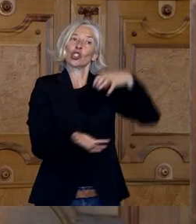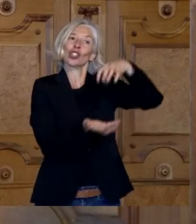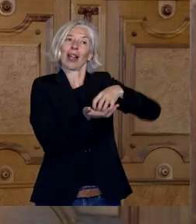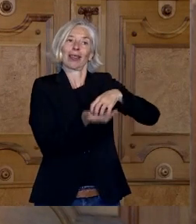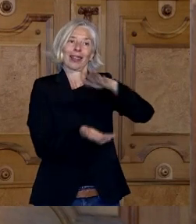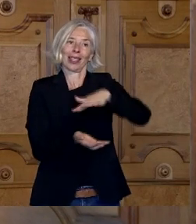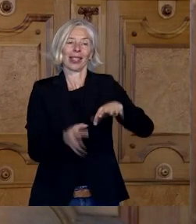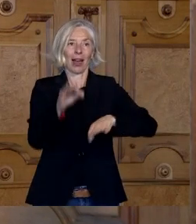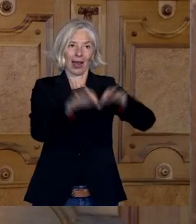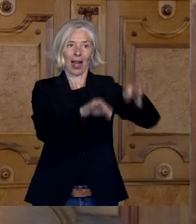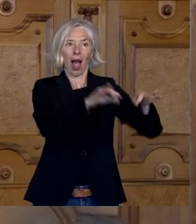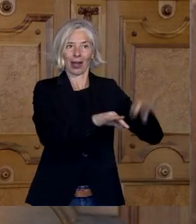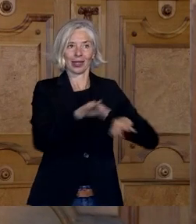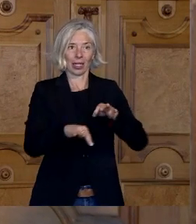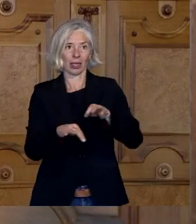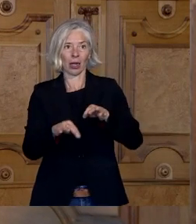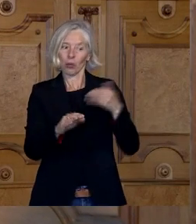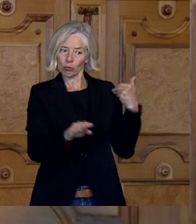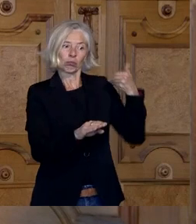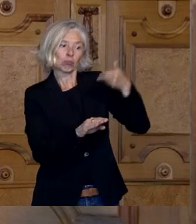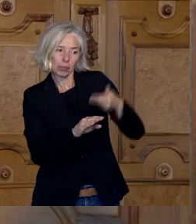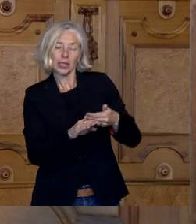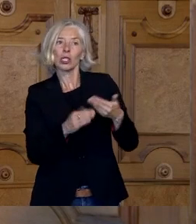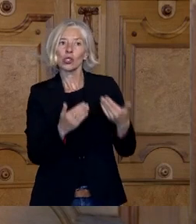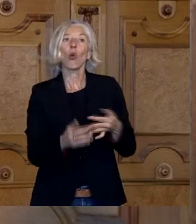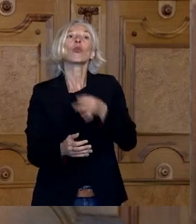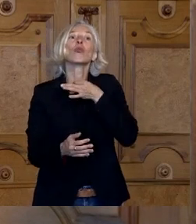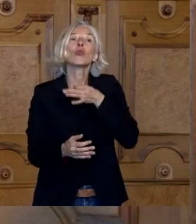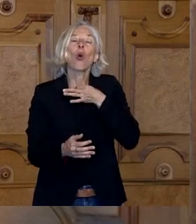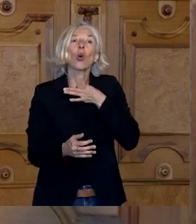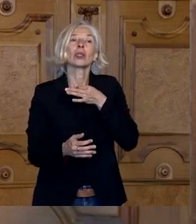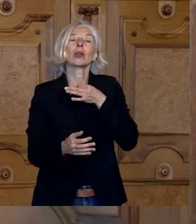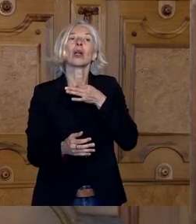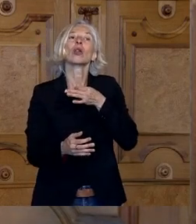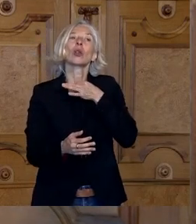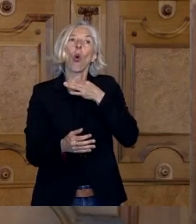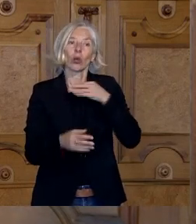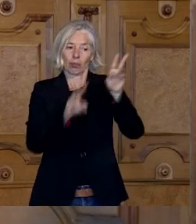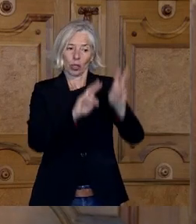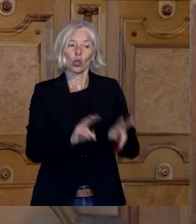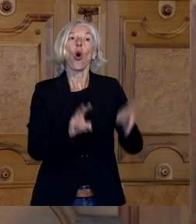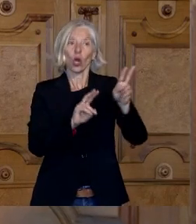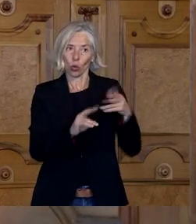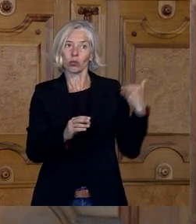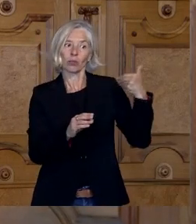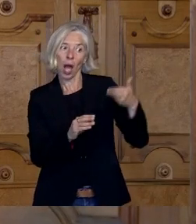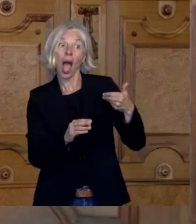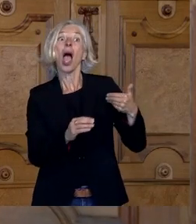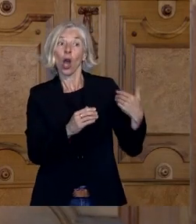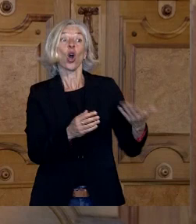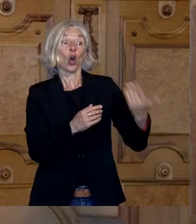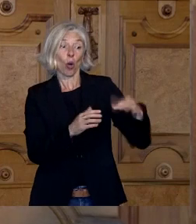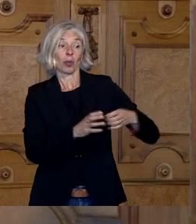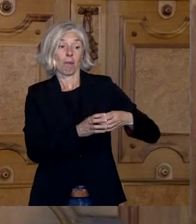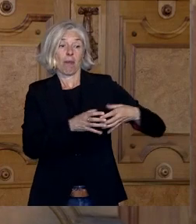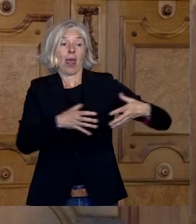so, dass die vorhandene Notbetreuung auch in den nächsten Wochen sukzessive ausgeweitet wird. Bei den städtischen